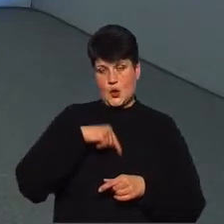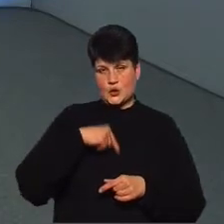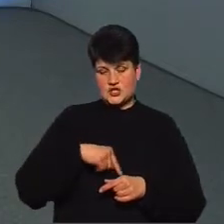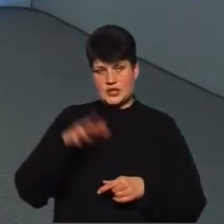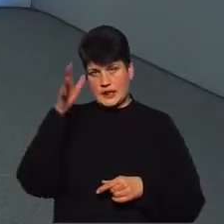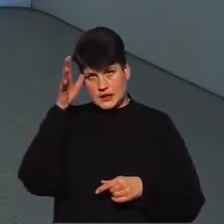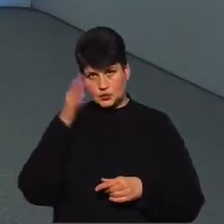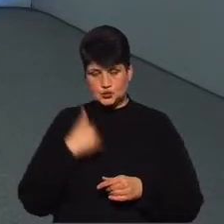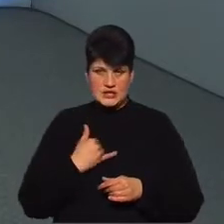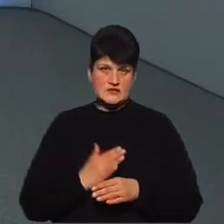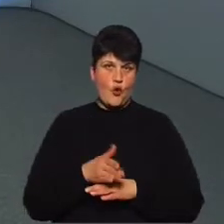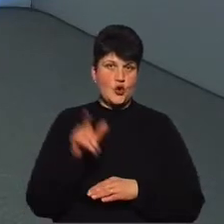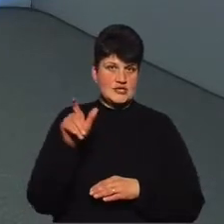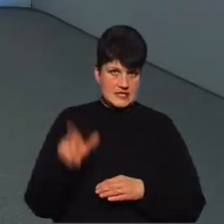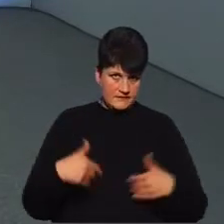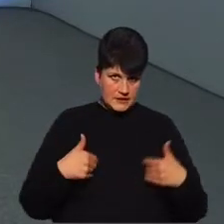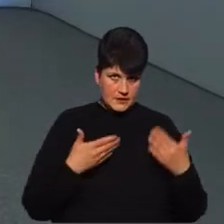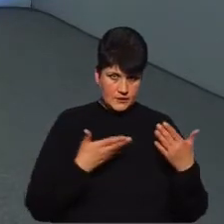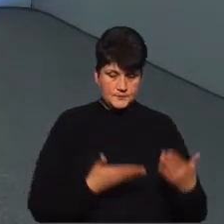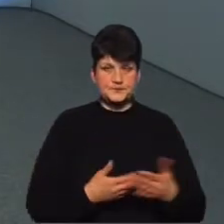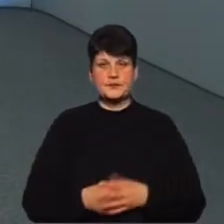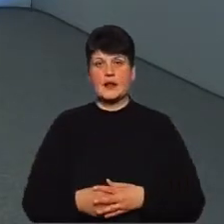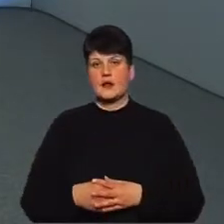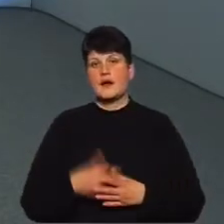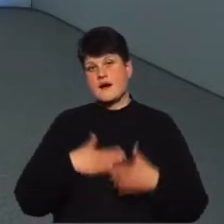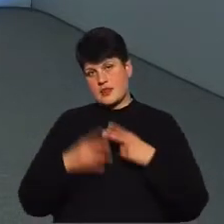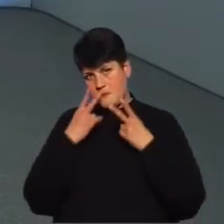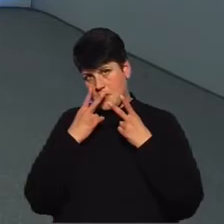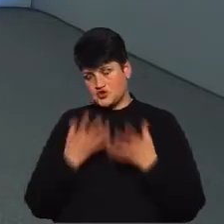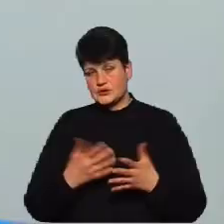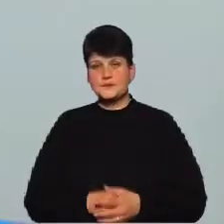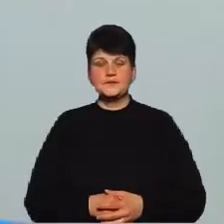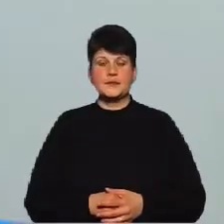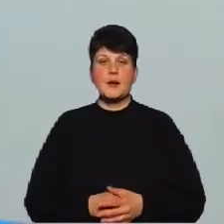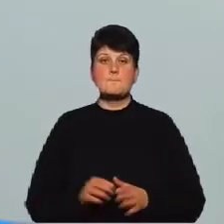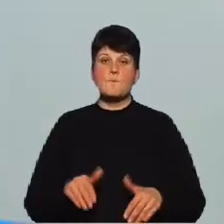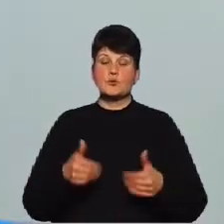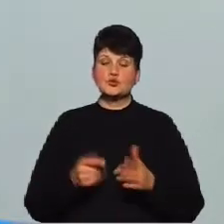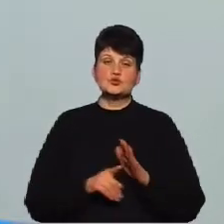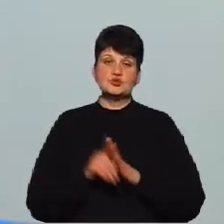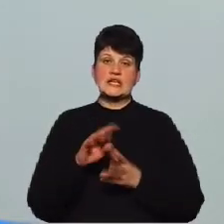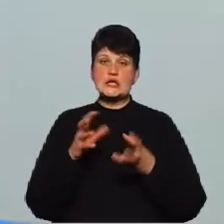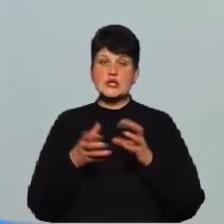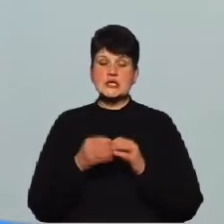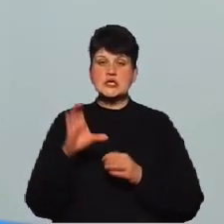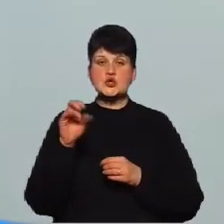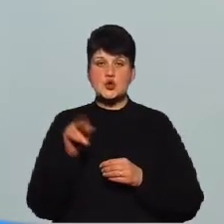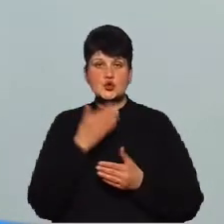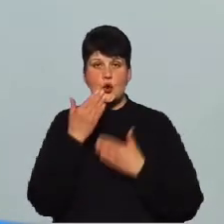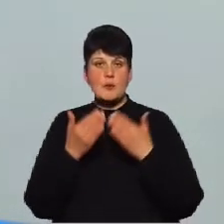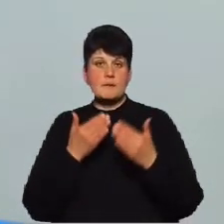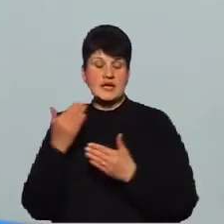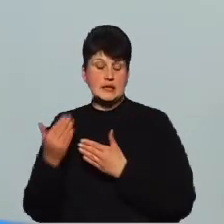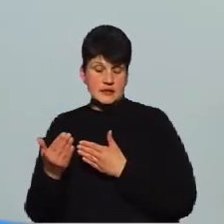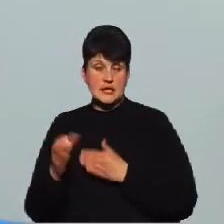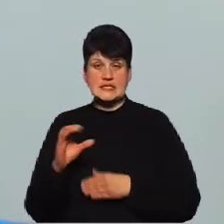вас вітаю, пане Андріє. Вітаю. Рада вас бачити. Пропоную розпочати із результатів соцопитування КМІСу. В січні вони